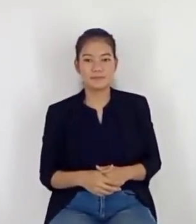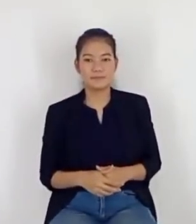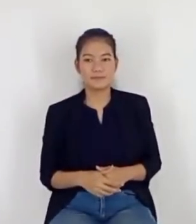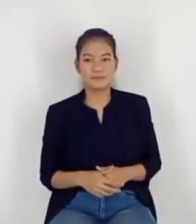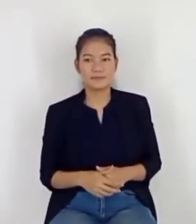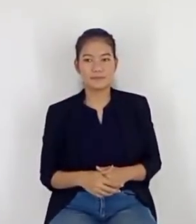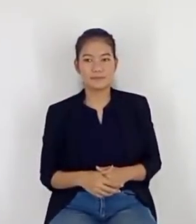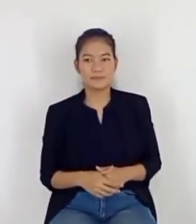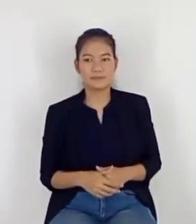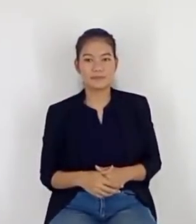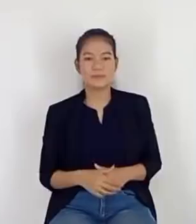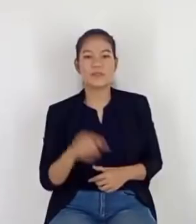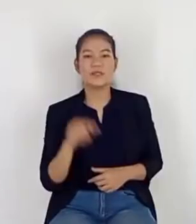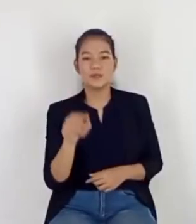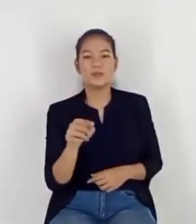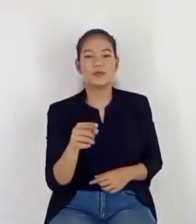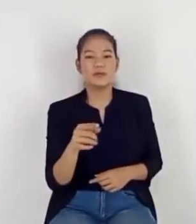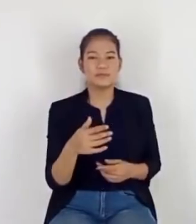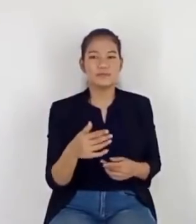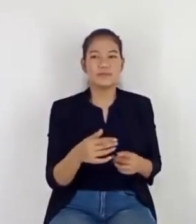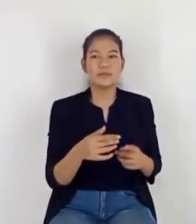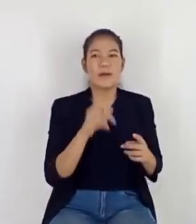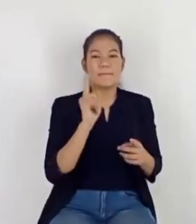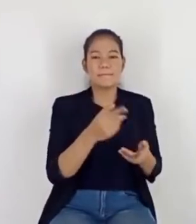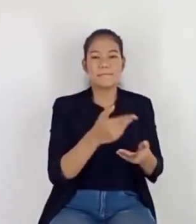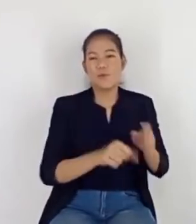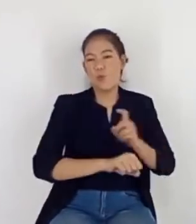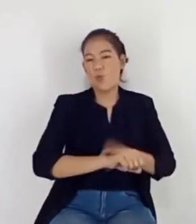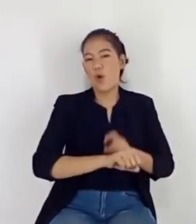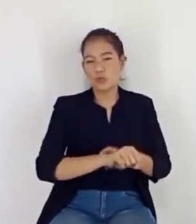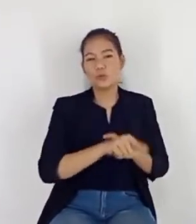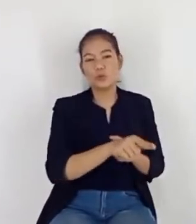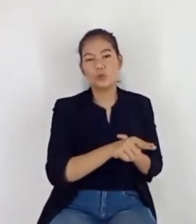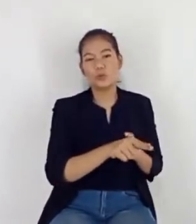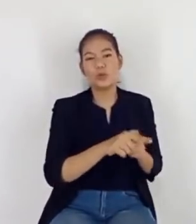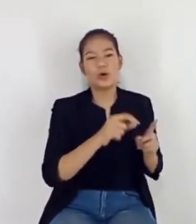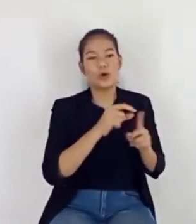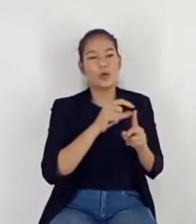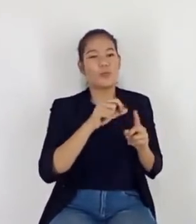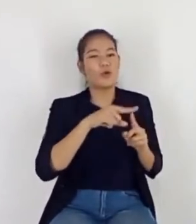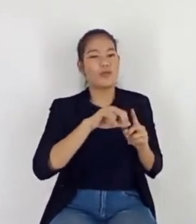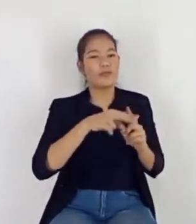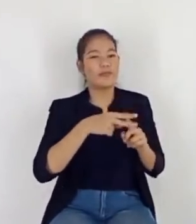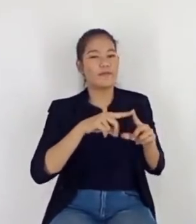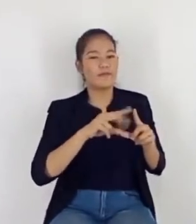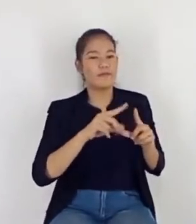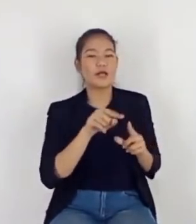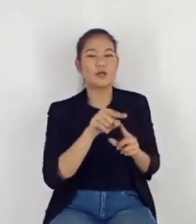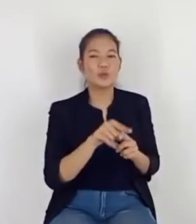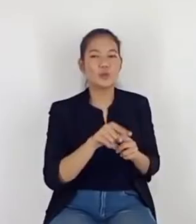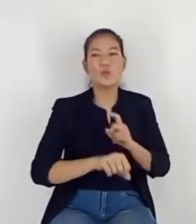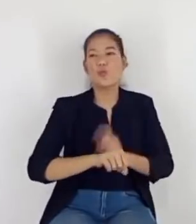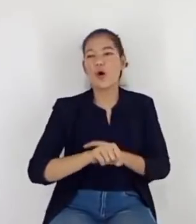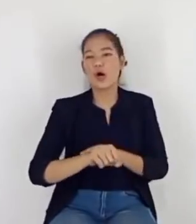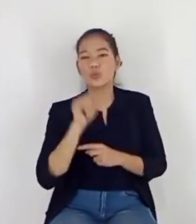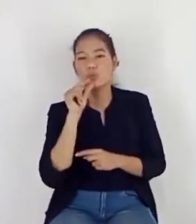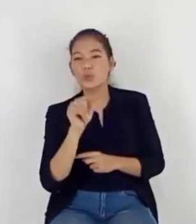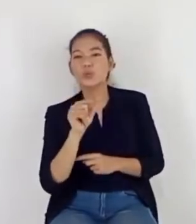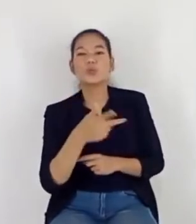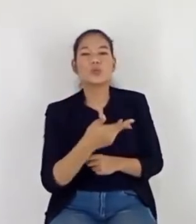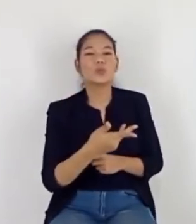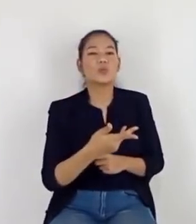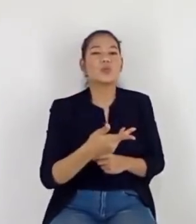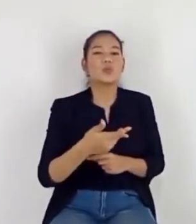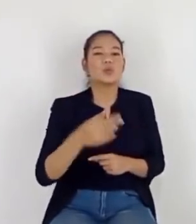Masa di rumah Potifar dan di penjara adalah masa menanti kelepasan untuk